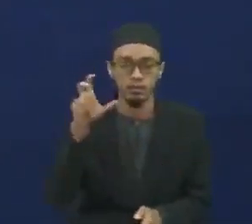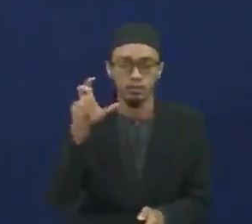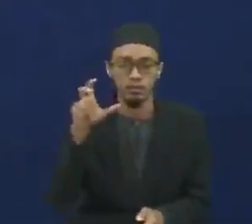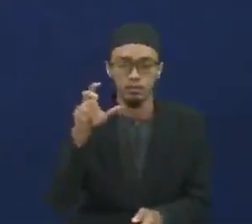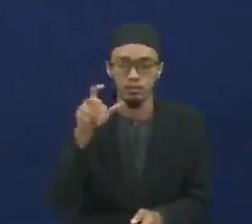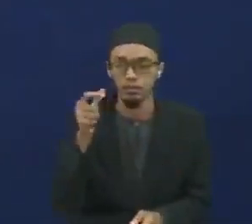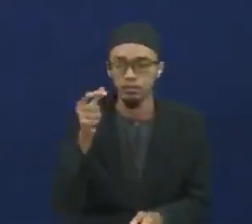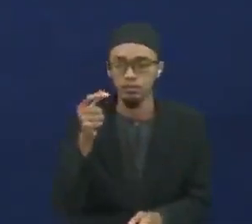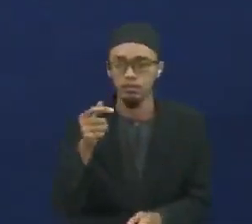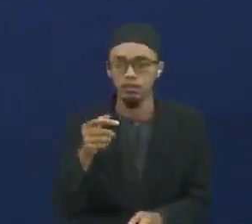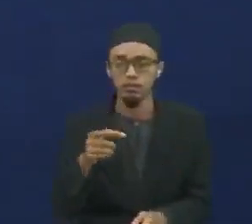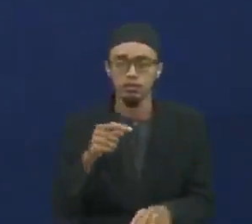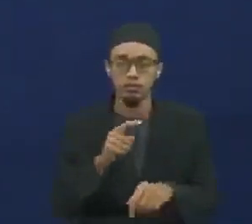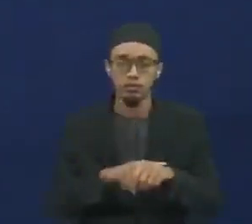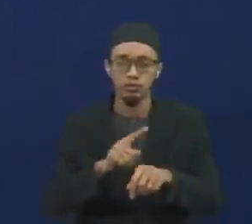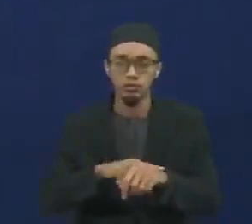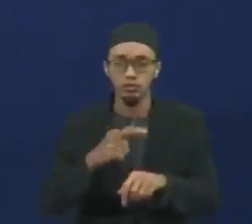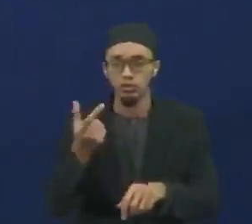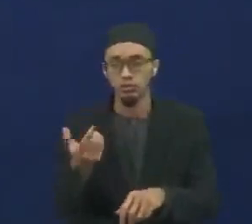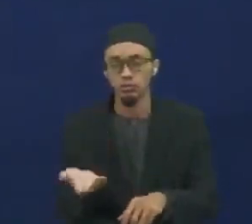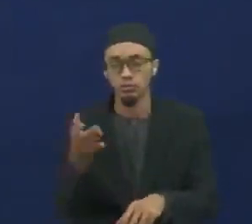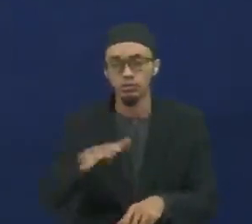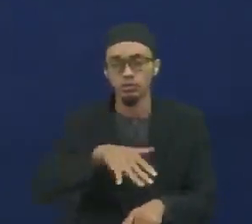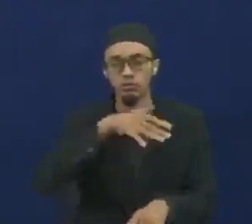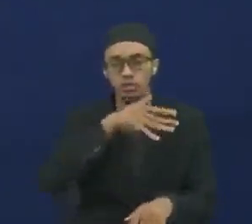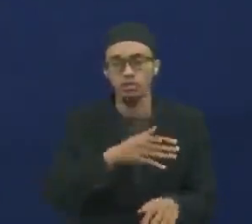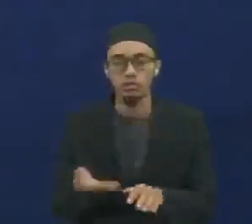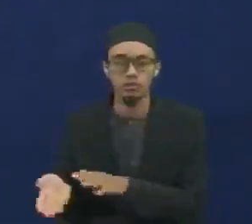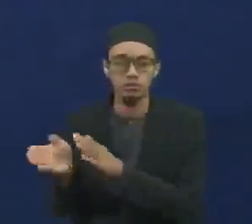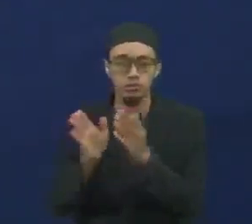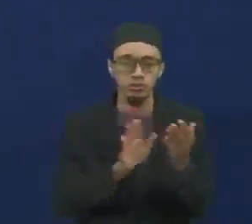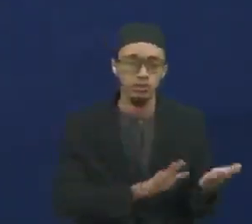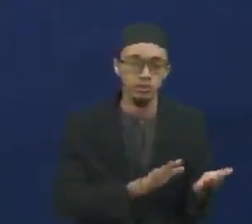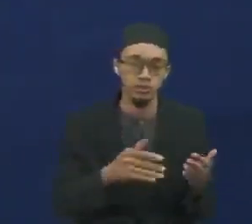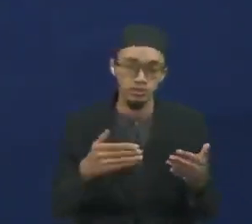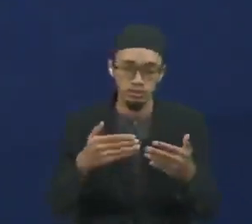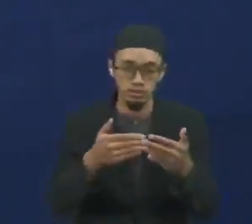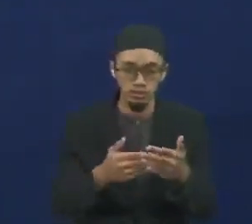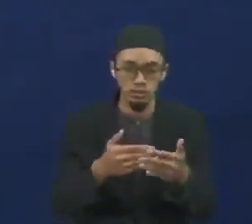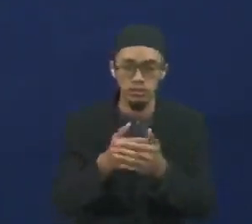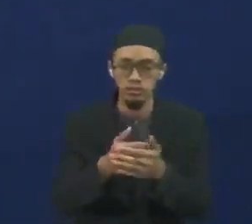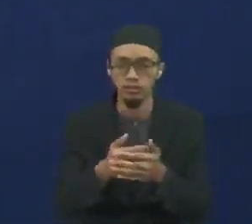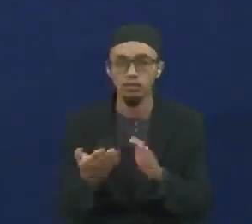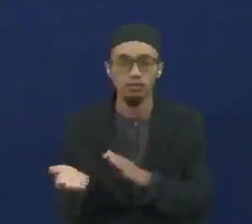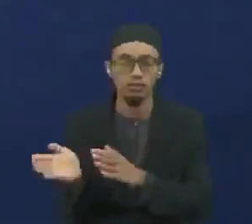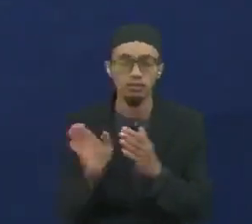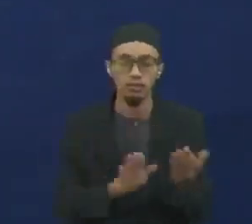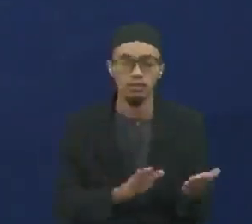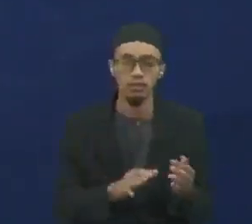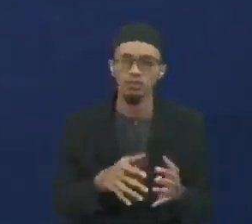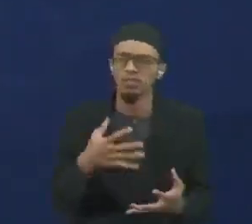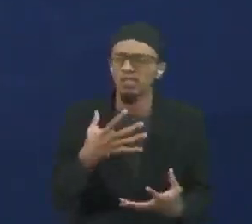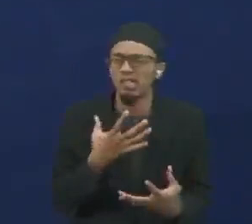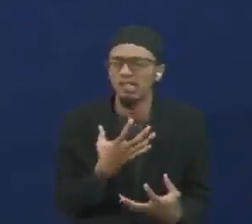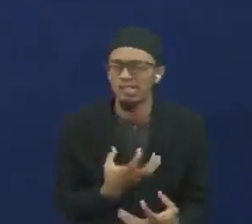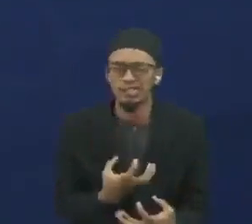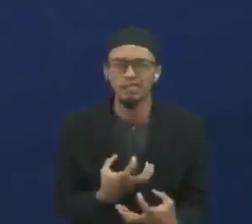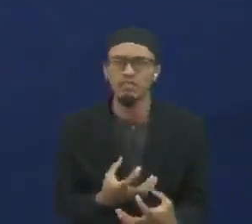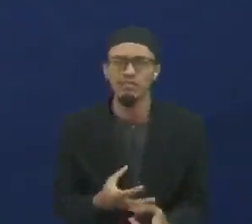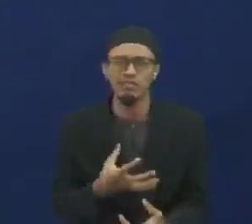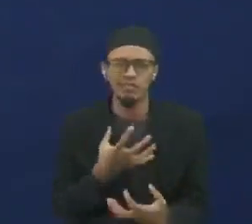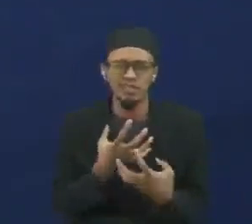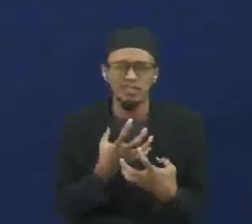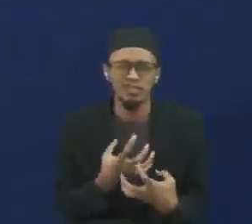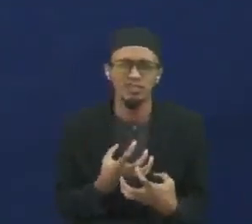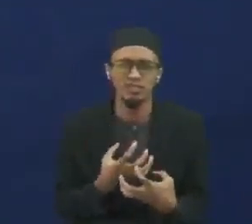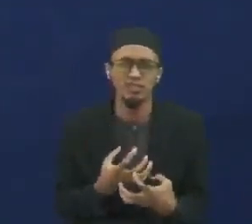Innalil mauti sakarat. Nabi mengadu sakit, sakaratul maut. Sampaikan ada sahabat beritahu, lepas